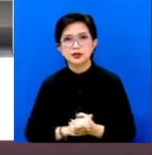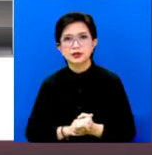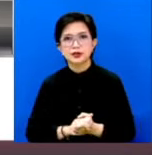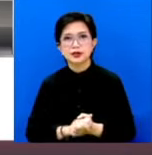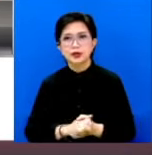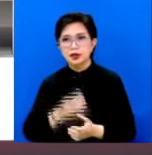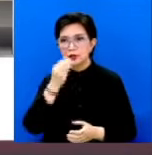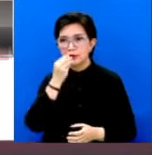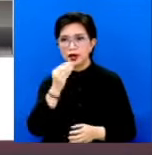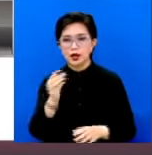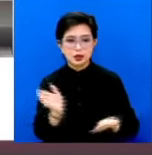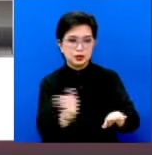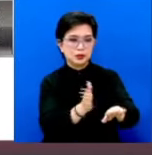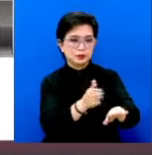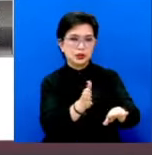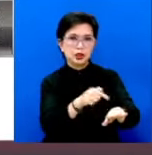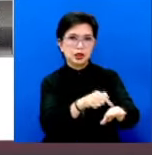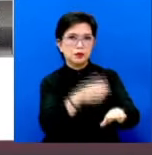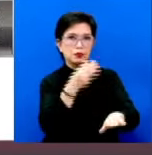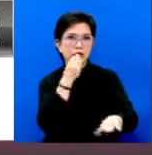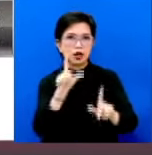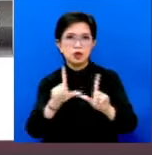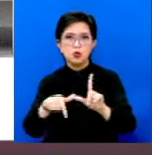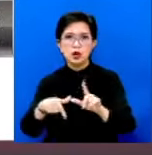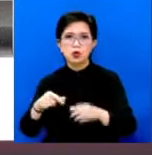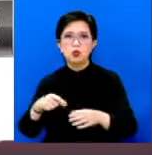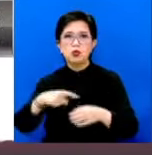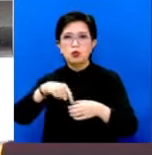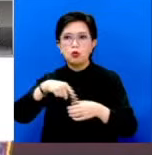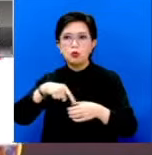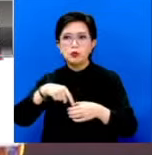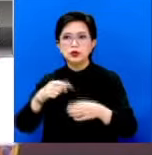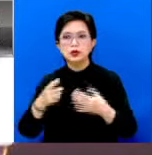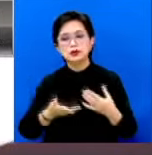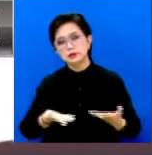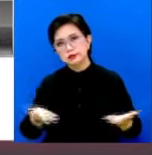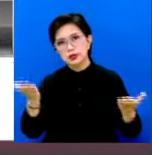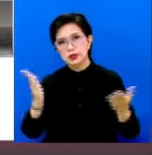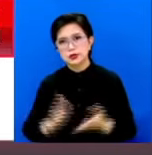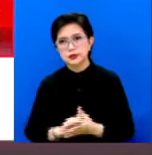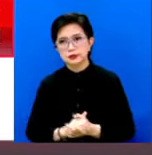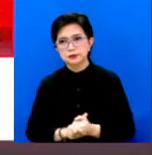makan di pinggir jalan, di warung kopi, biasa.